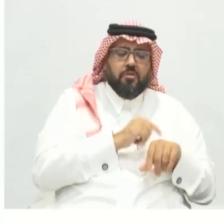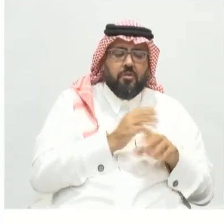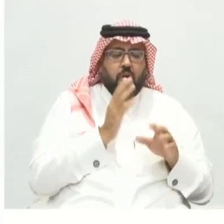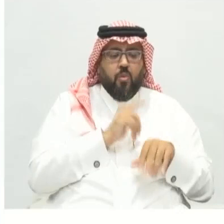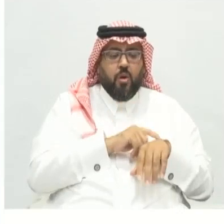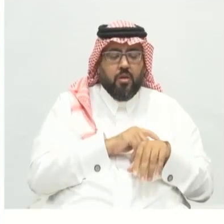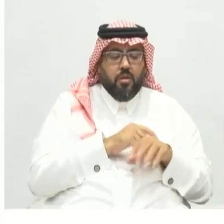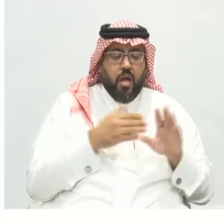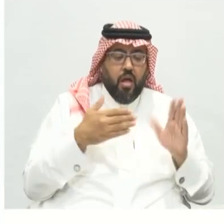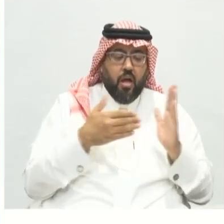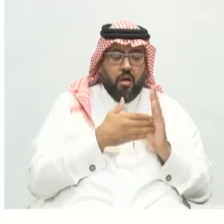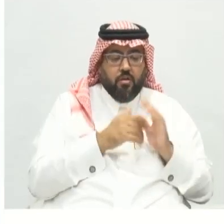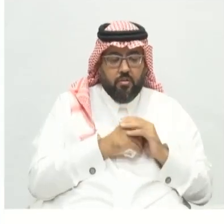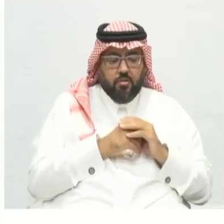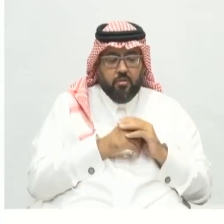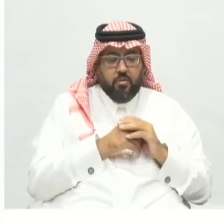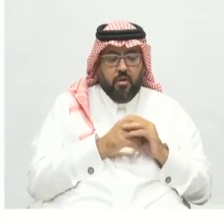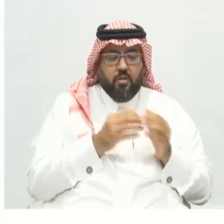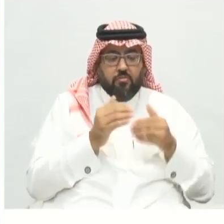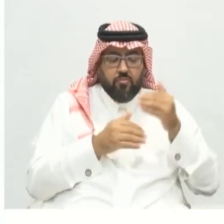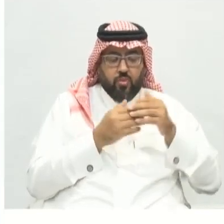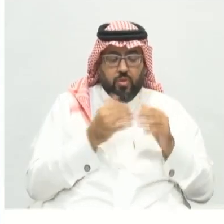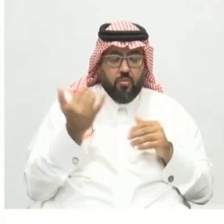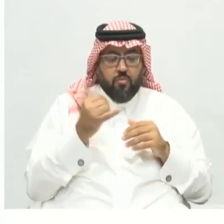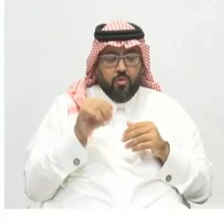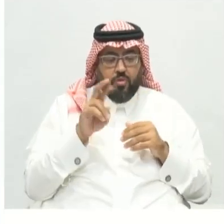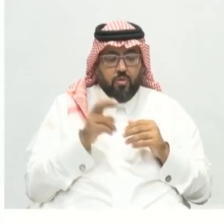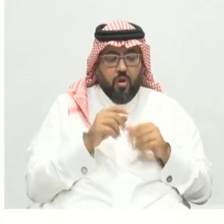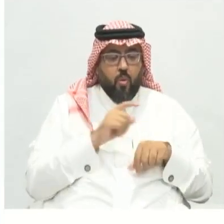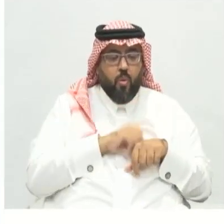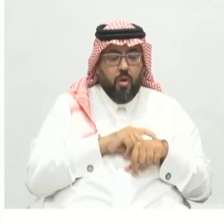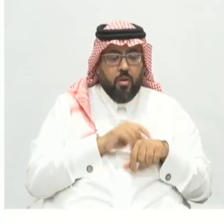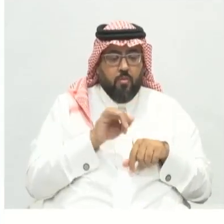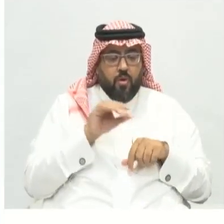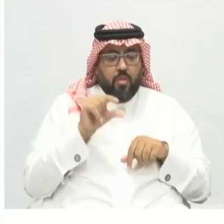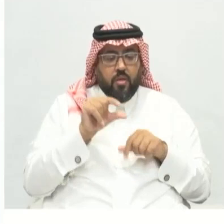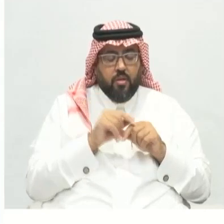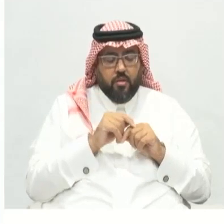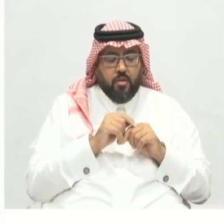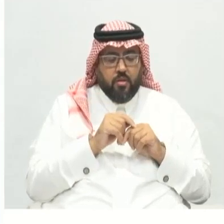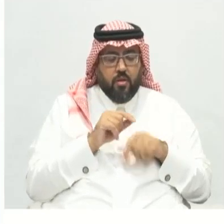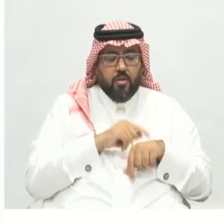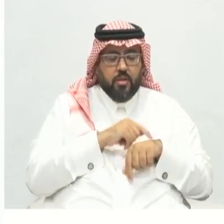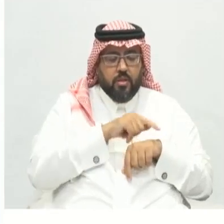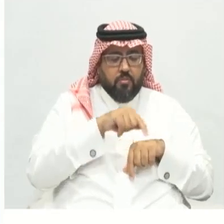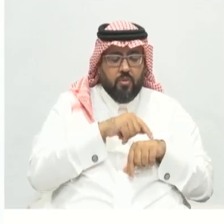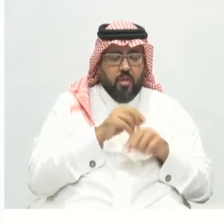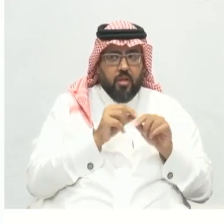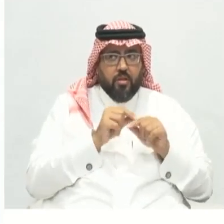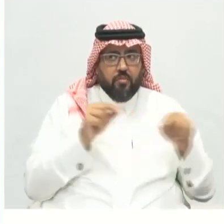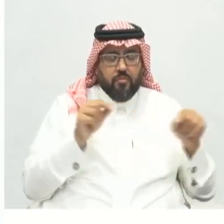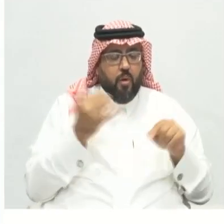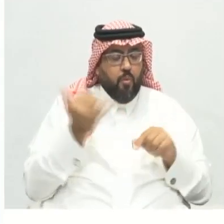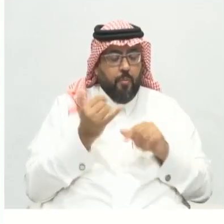نهائي عدم معرفه كفايه موارد المشروع للانتهاء في الوقت المحدد عدم تحديد مده لكل